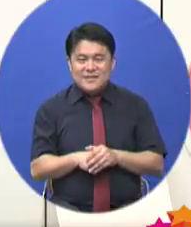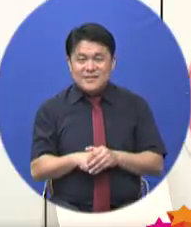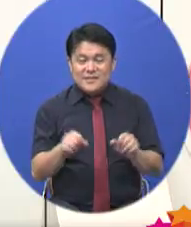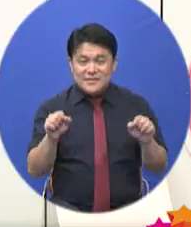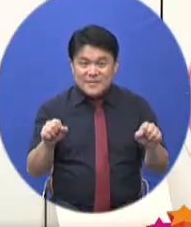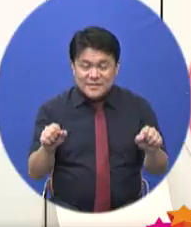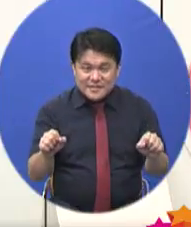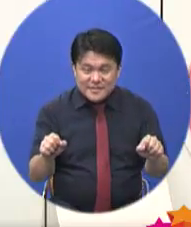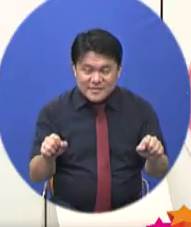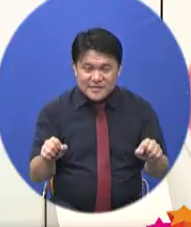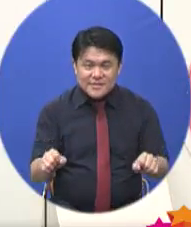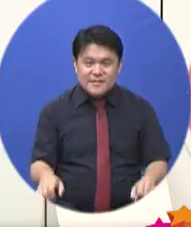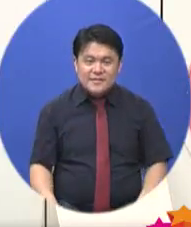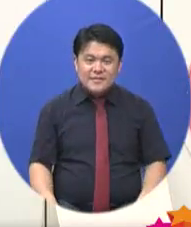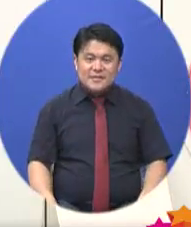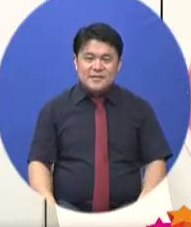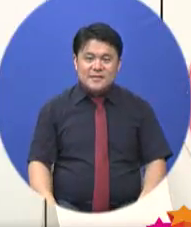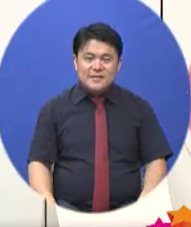여보세요?